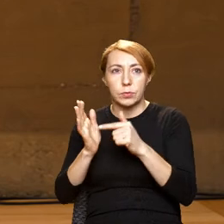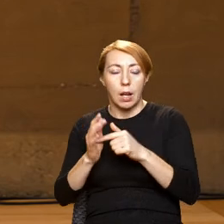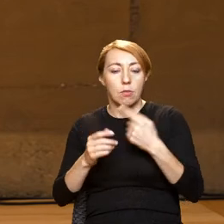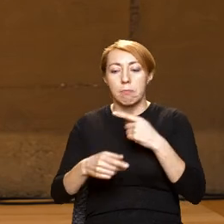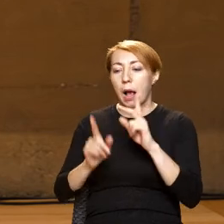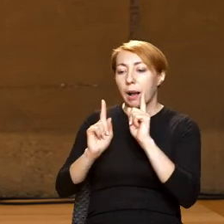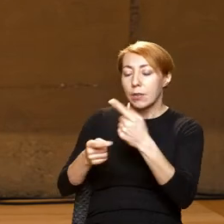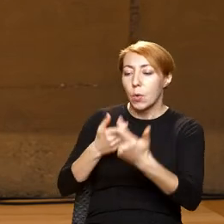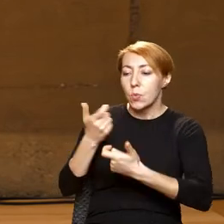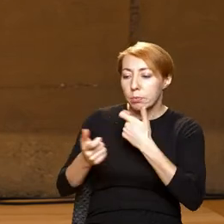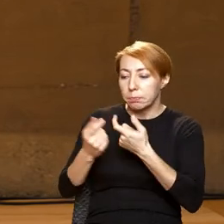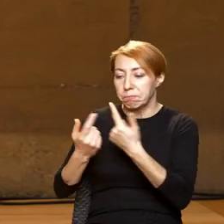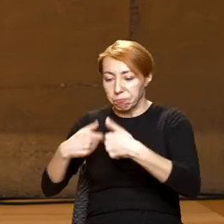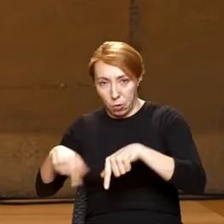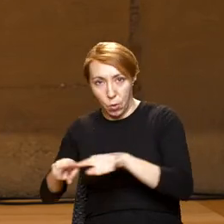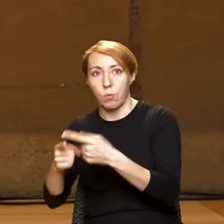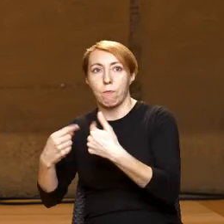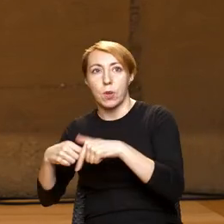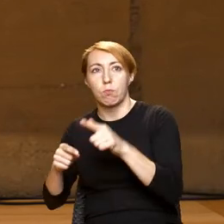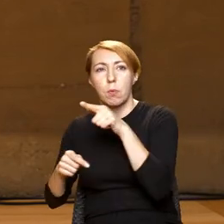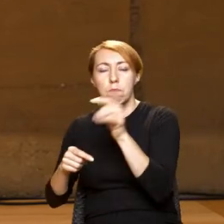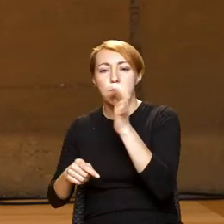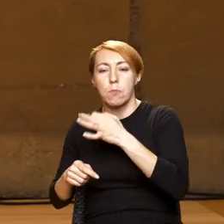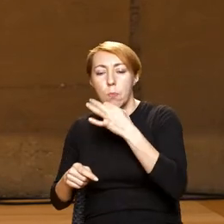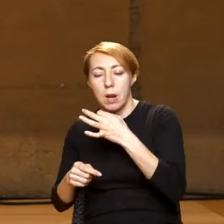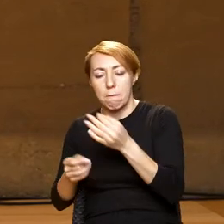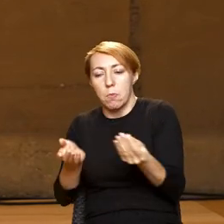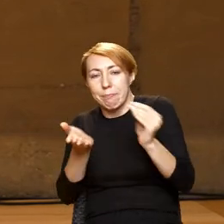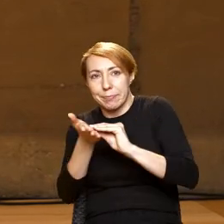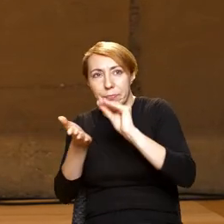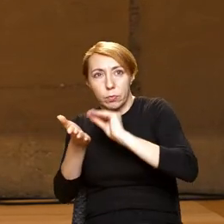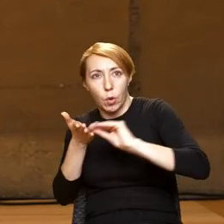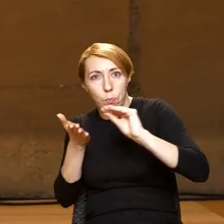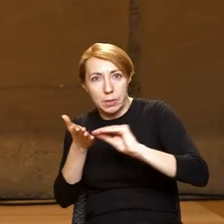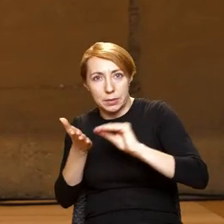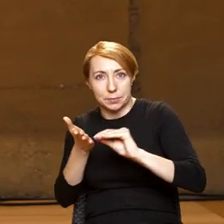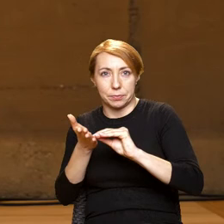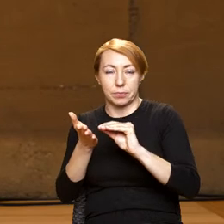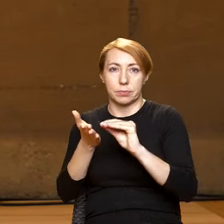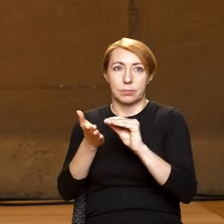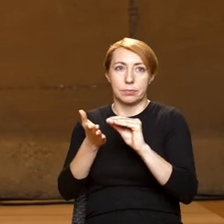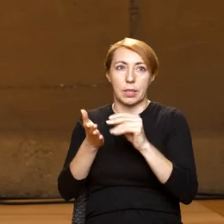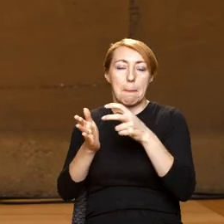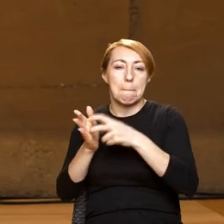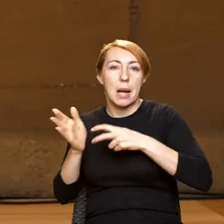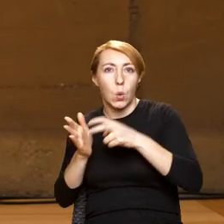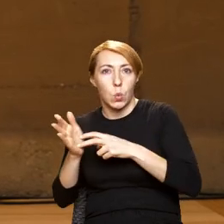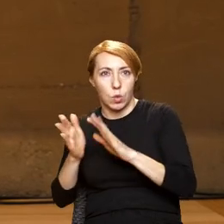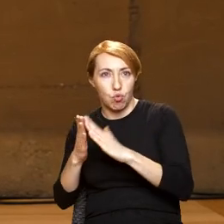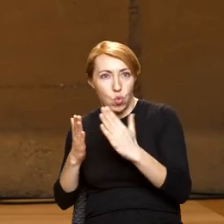tak? Słuchał pani profesor, gdzie trzeba by było właśnie dopisać, prawda, że brakuje